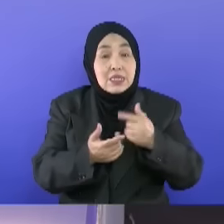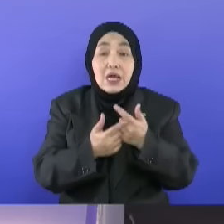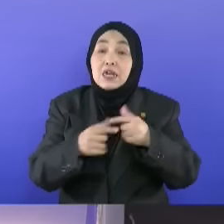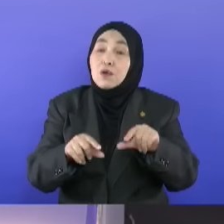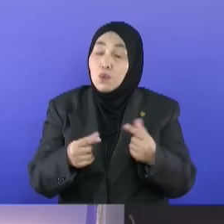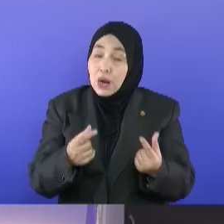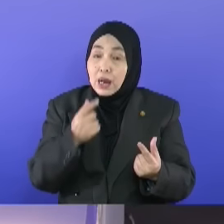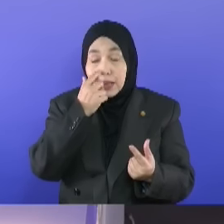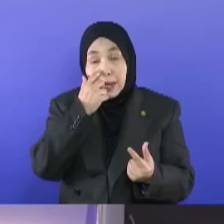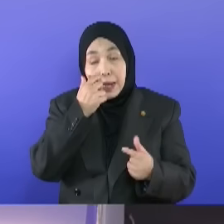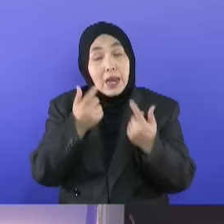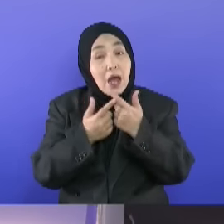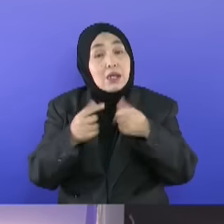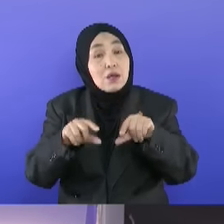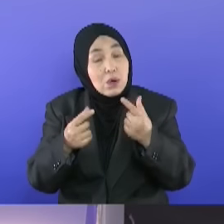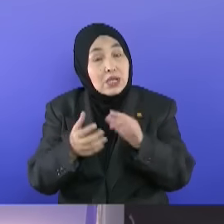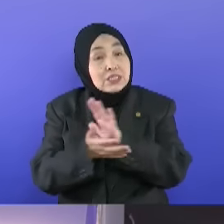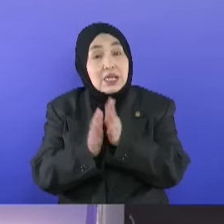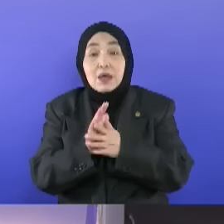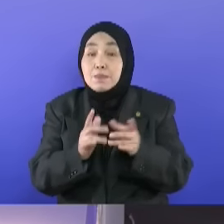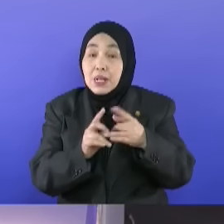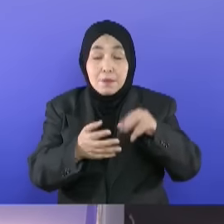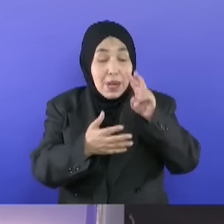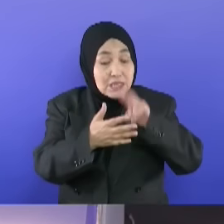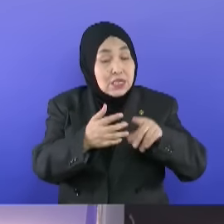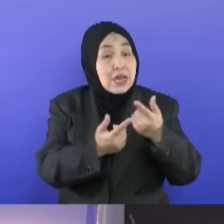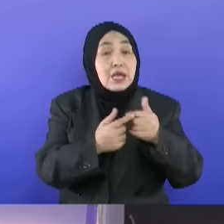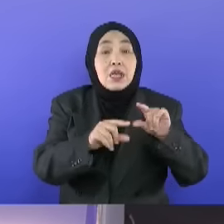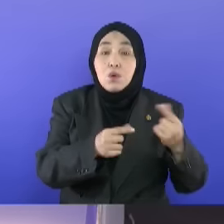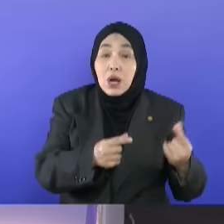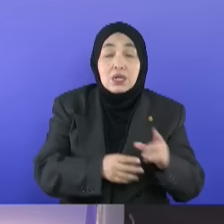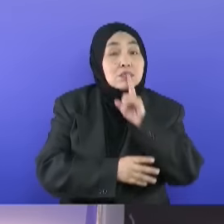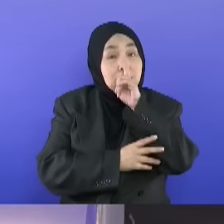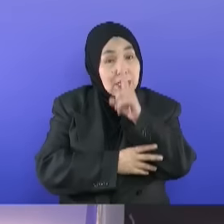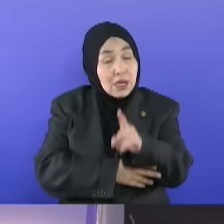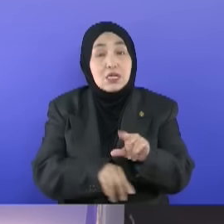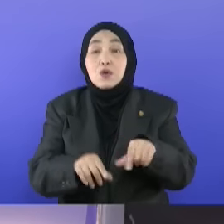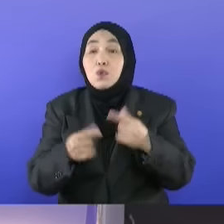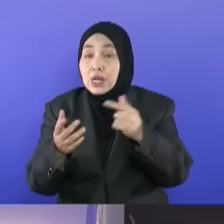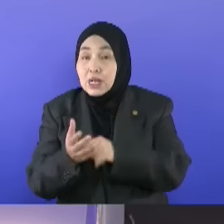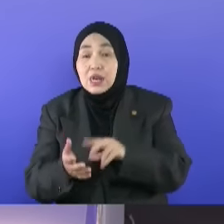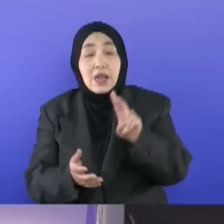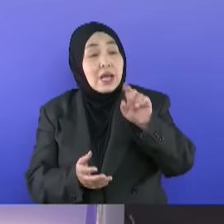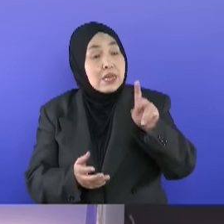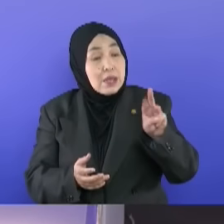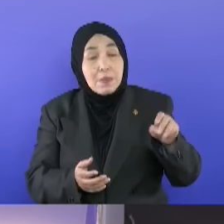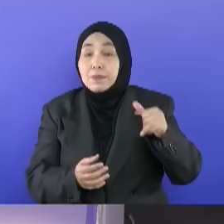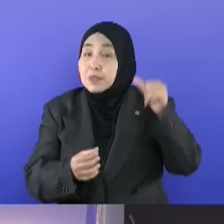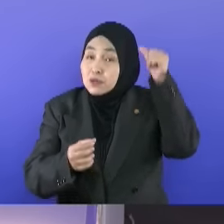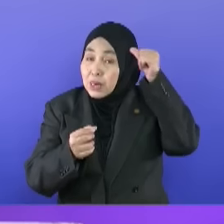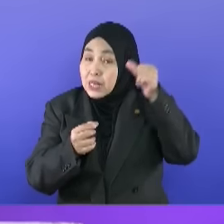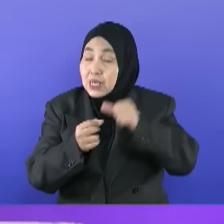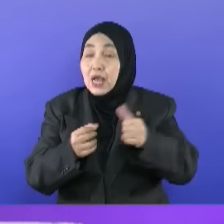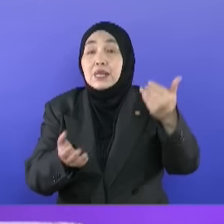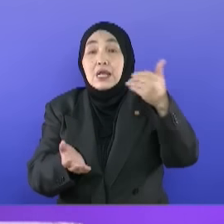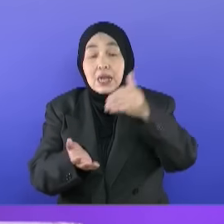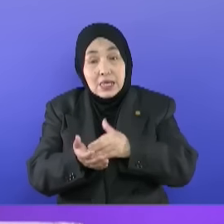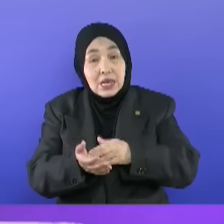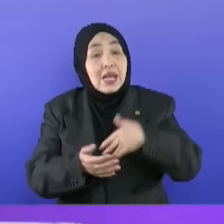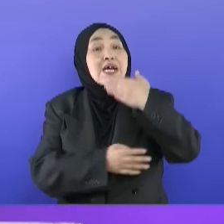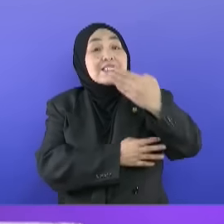Quran. Ha daripada Quran. Jadi bila bila mereka baca daripada Quran sebenarnya Quran inilah nikmat pasal mengingatkan balik sejarah